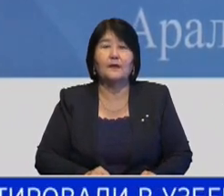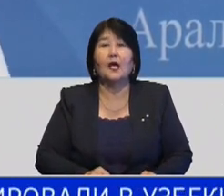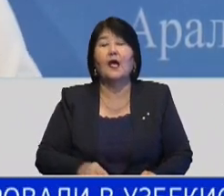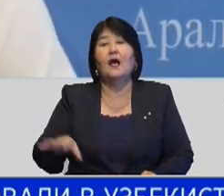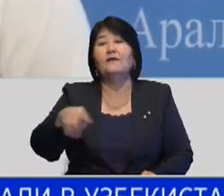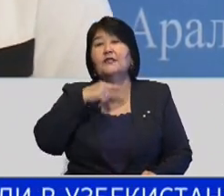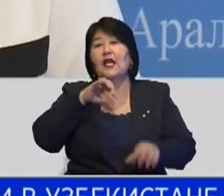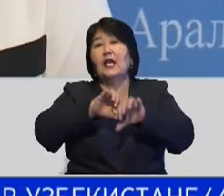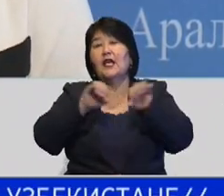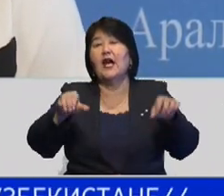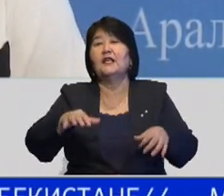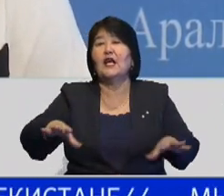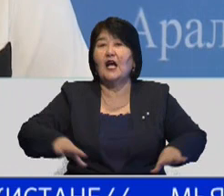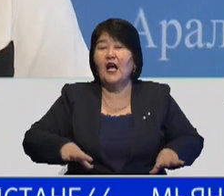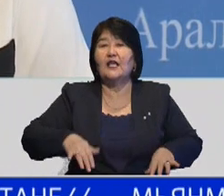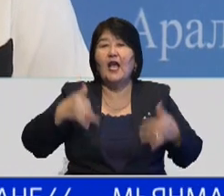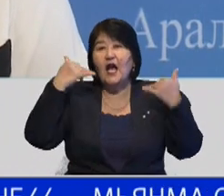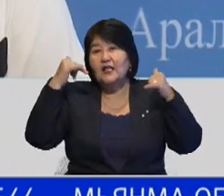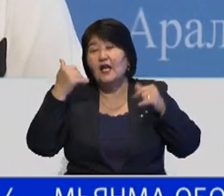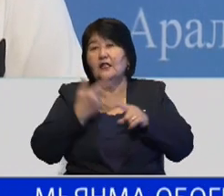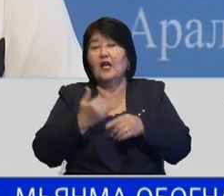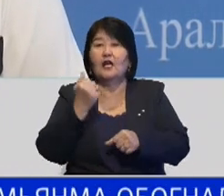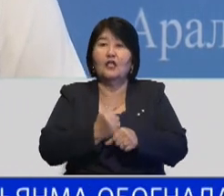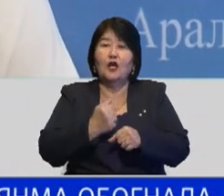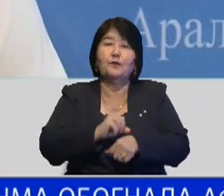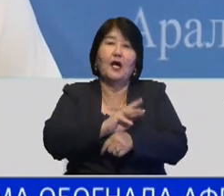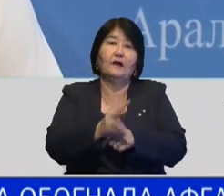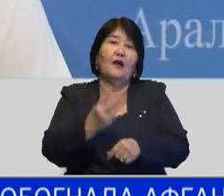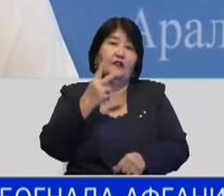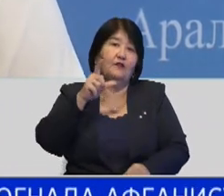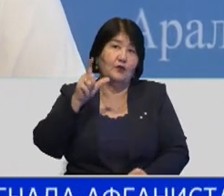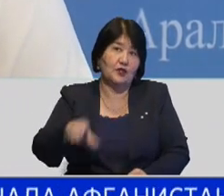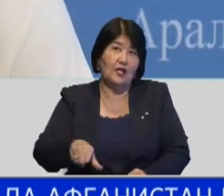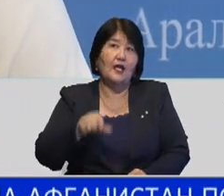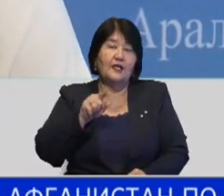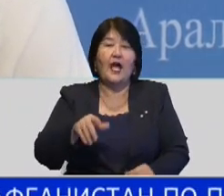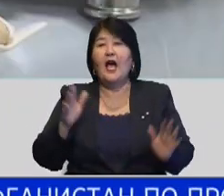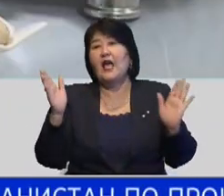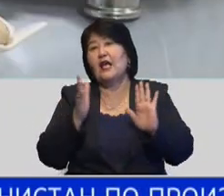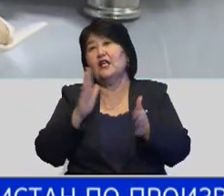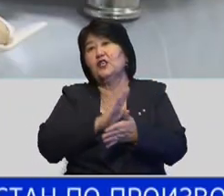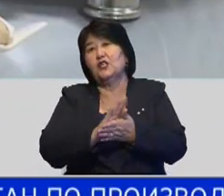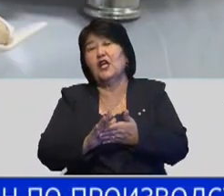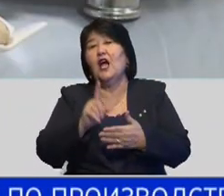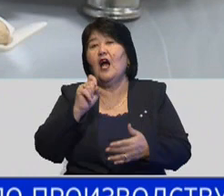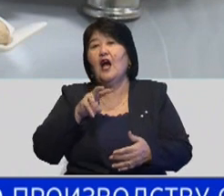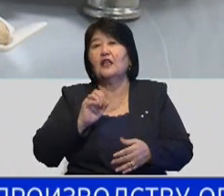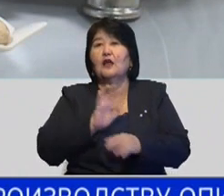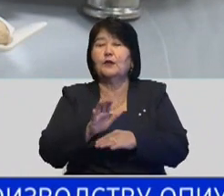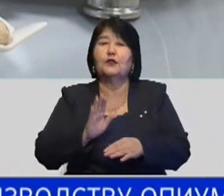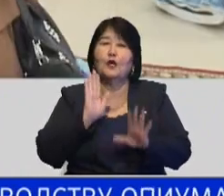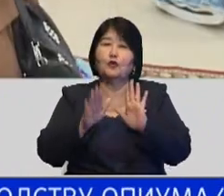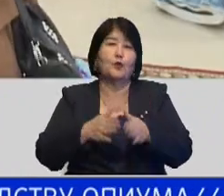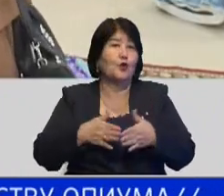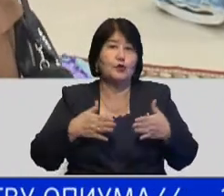Все колбасы из конины и говядины. На данный момент работу обеспечивают 2 человек. На экологически чистый халал-продукт спрос